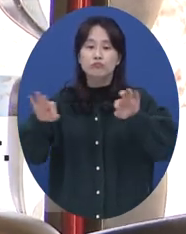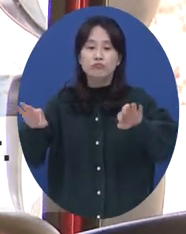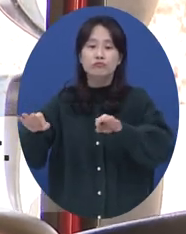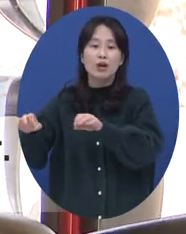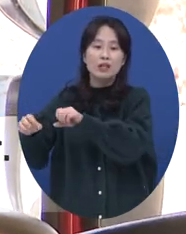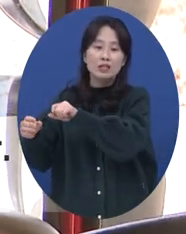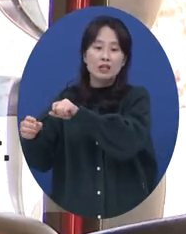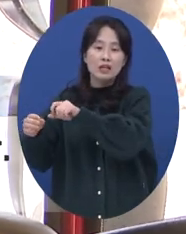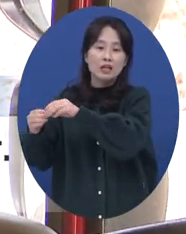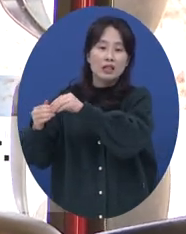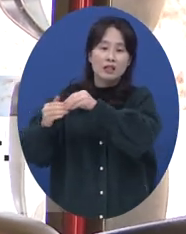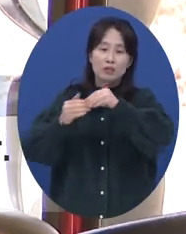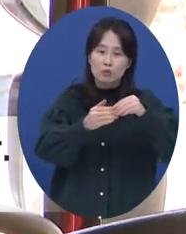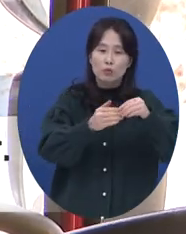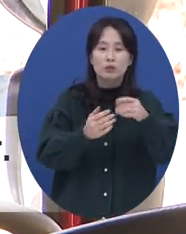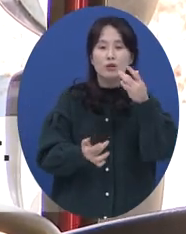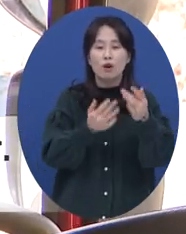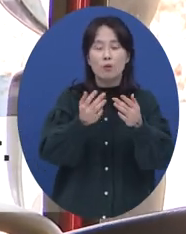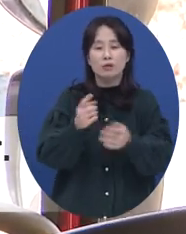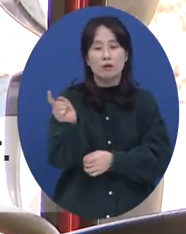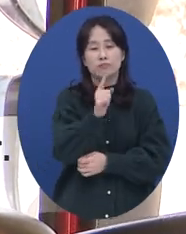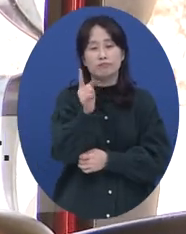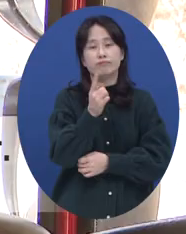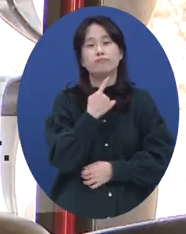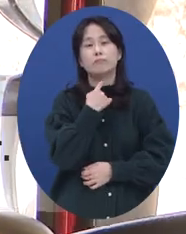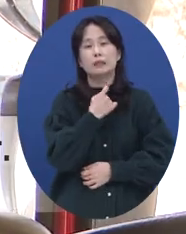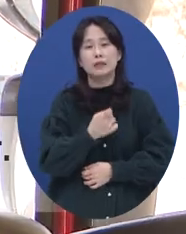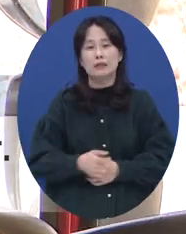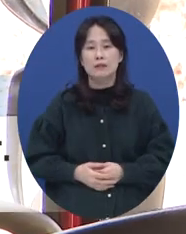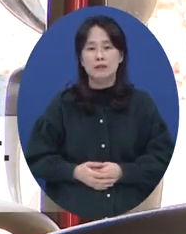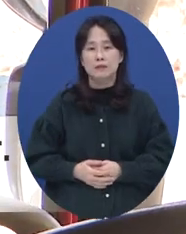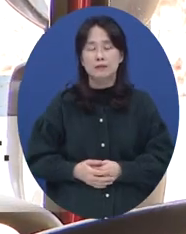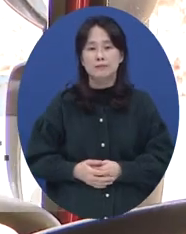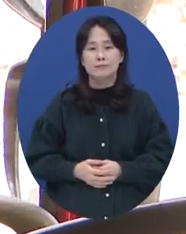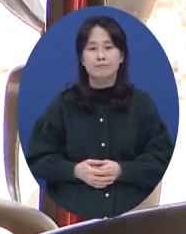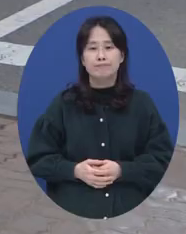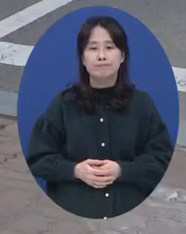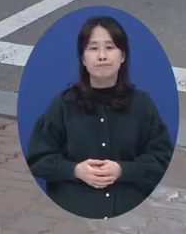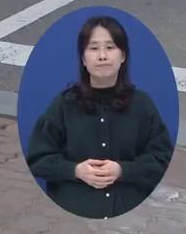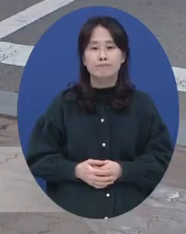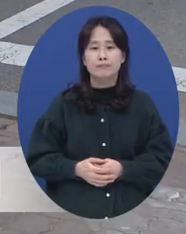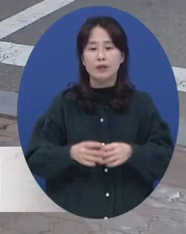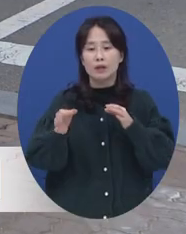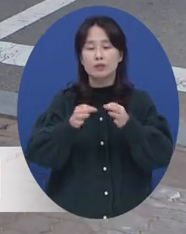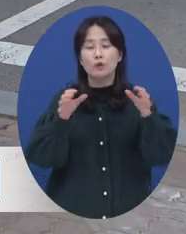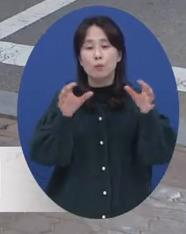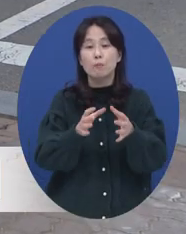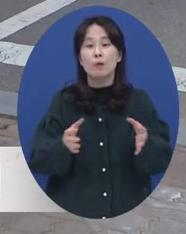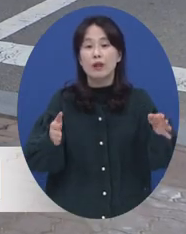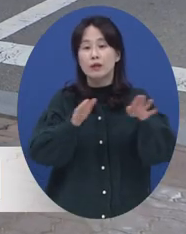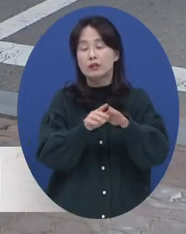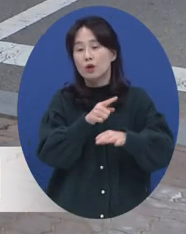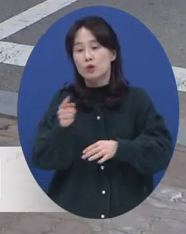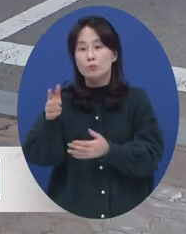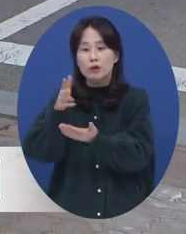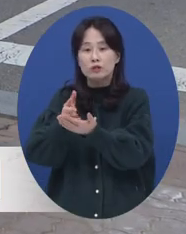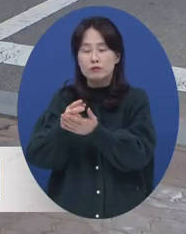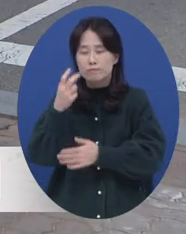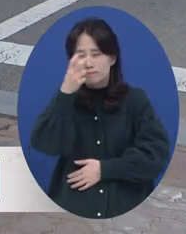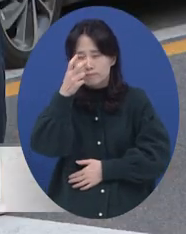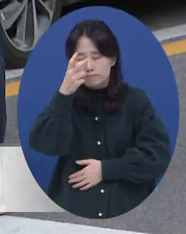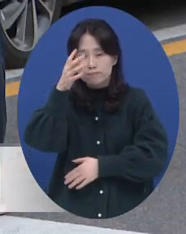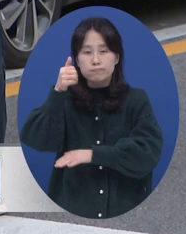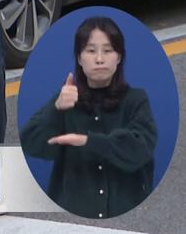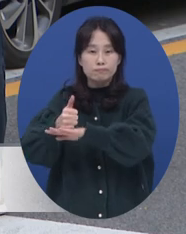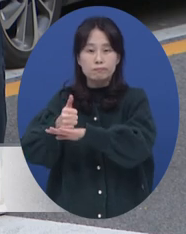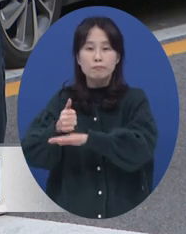길이를 수간을 끌고 직접 끌고 가가지고 화재를 진압한 적이 있습니다. 경기도가 다중이용 건축물 주변 주차